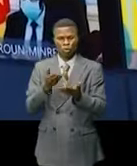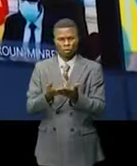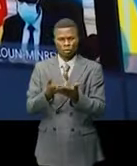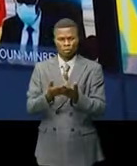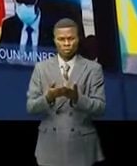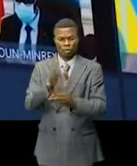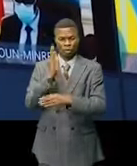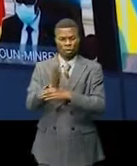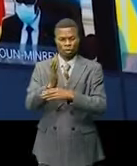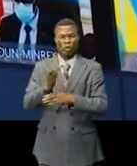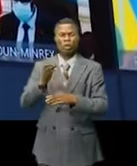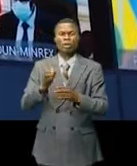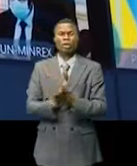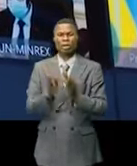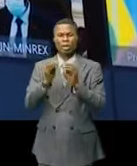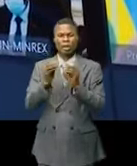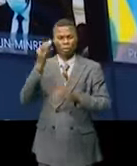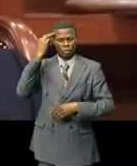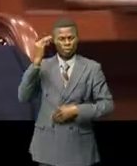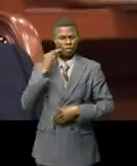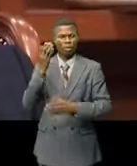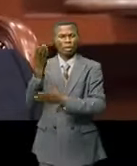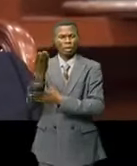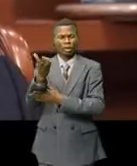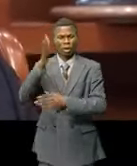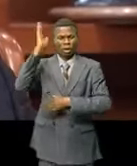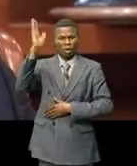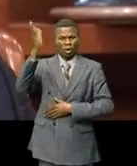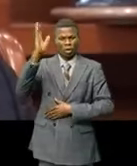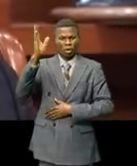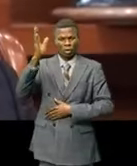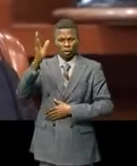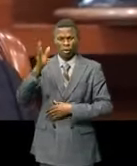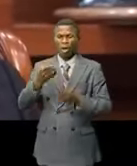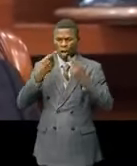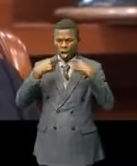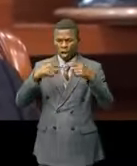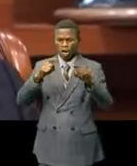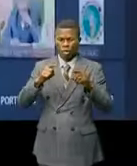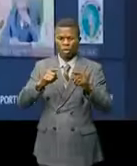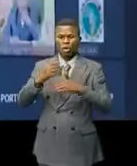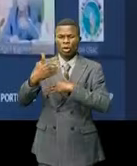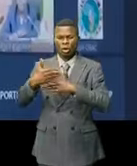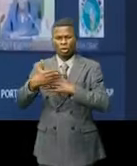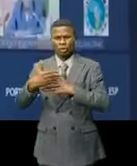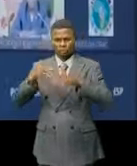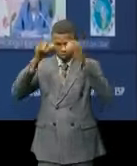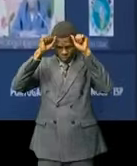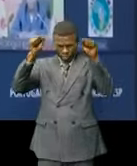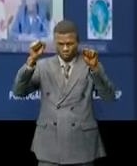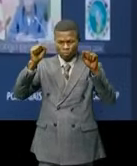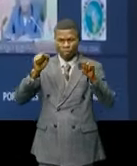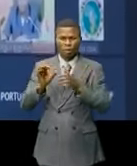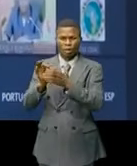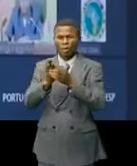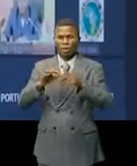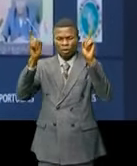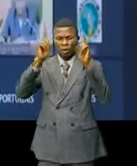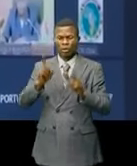Le Conseil de ministres avait également recommandé à la conférence d'instruire la Commission de se rapprocher de la présidence en exercice en vue de